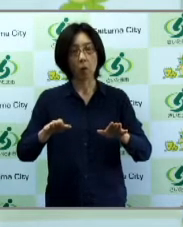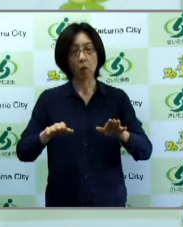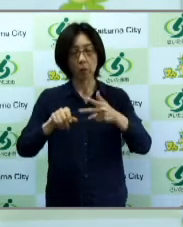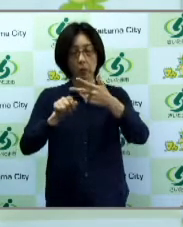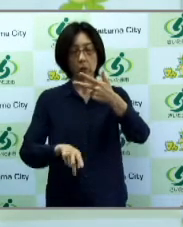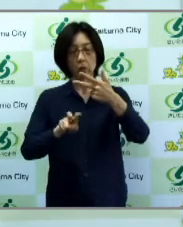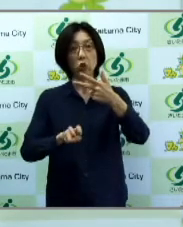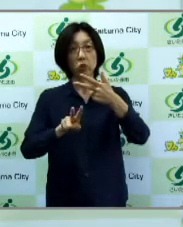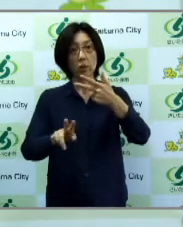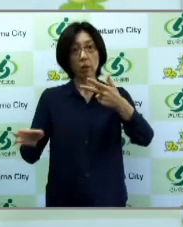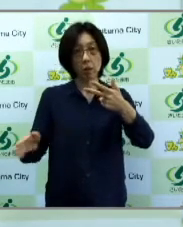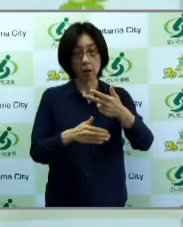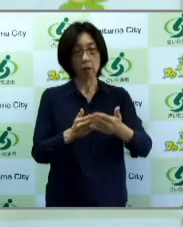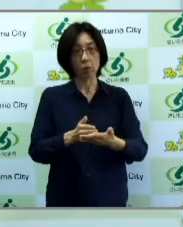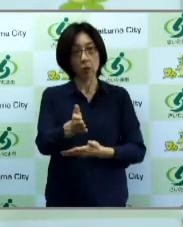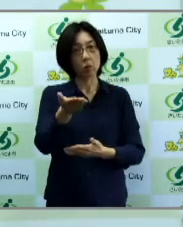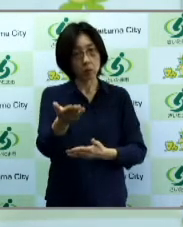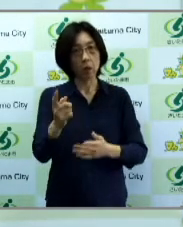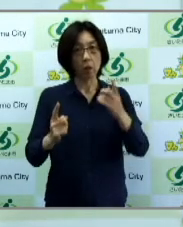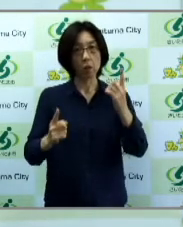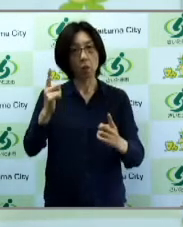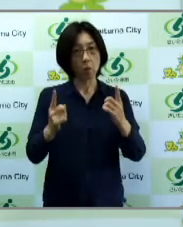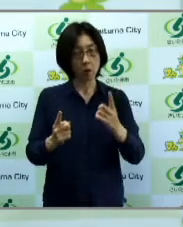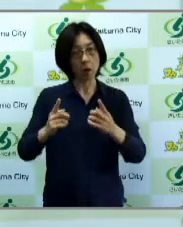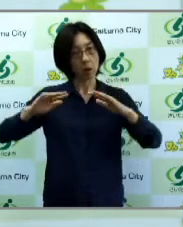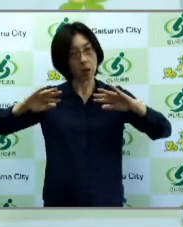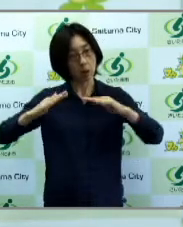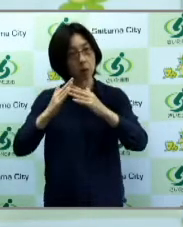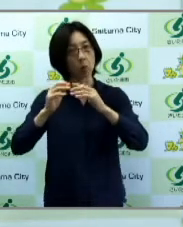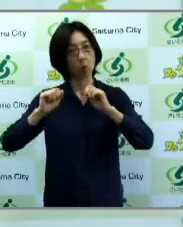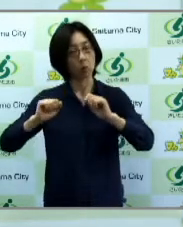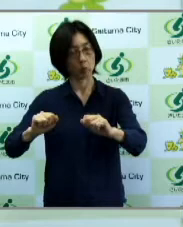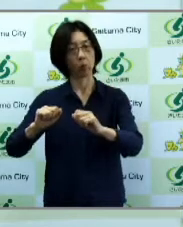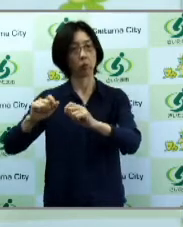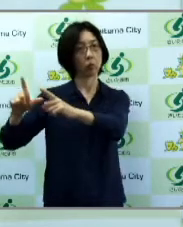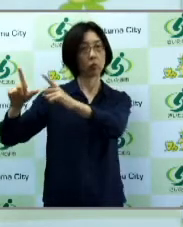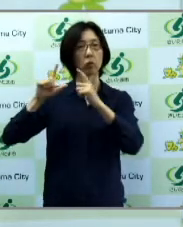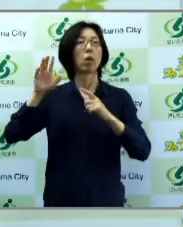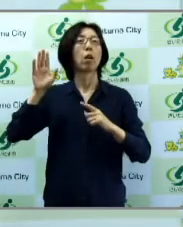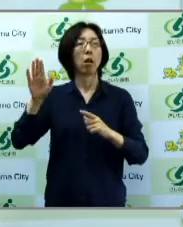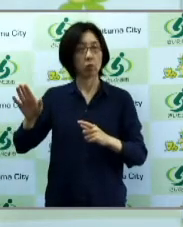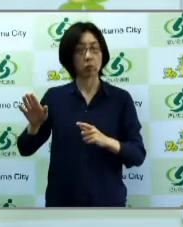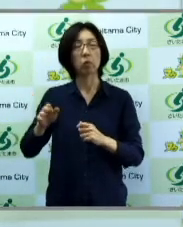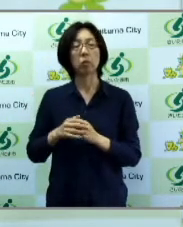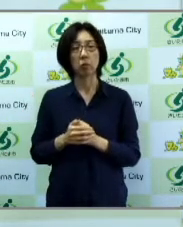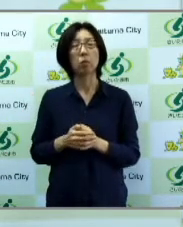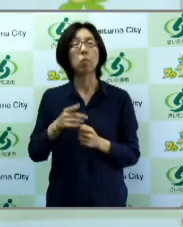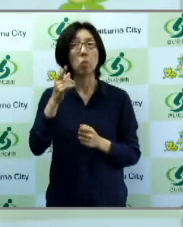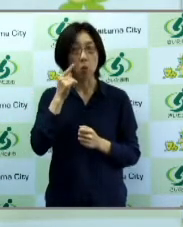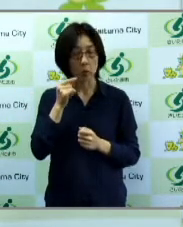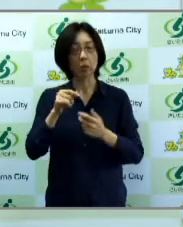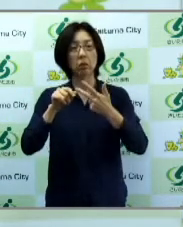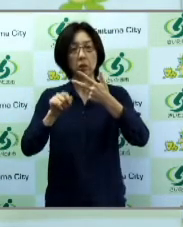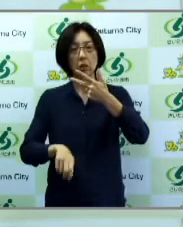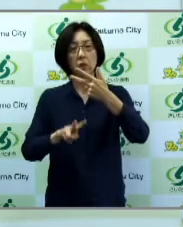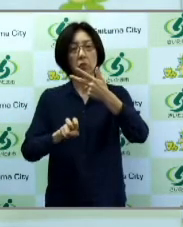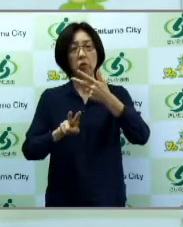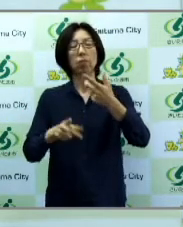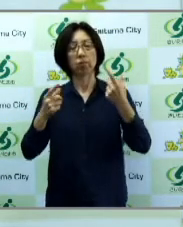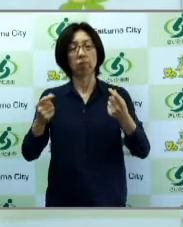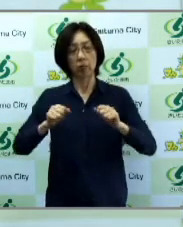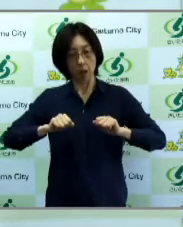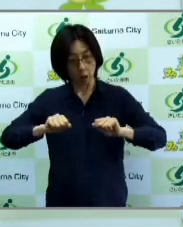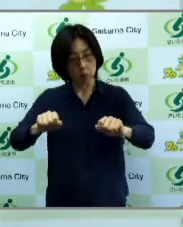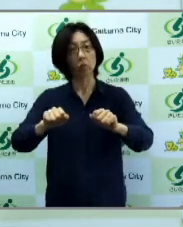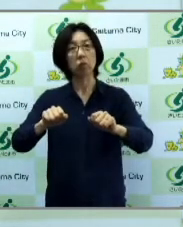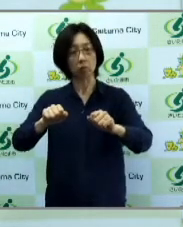れども、そういったことを注視もしていきたいと思いますし、もしそれが実行される場合にはくれぐれも行き場所